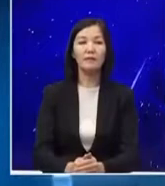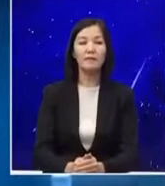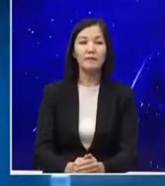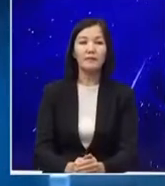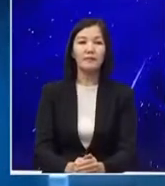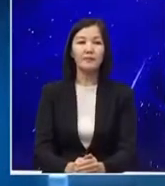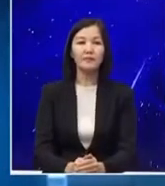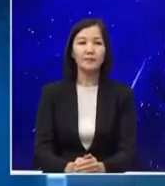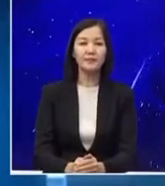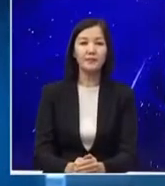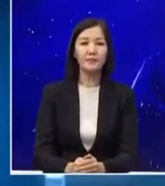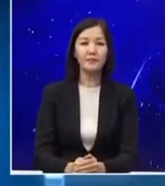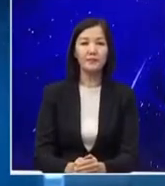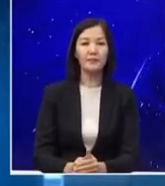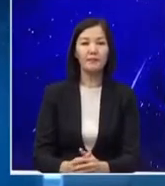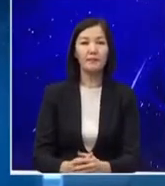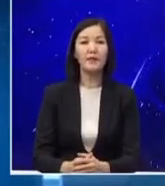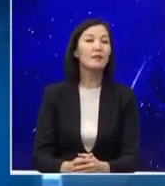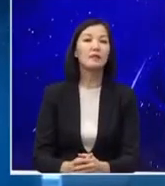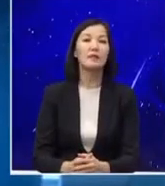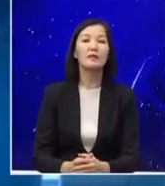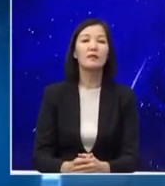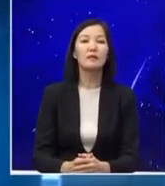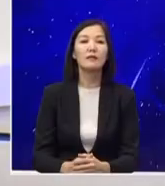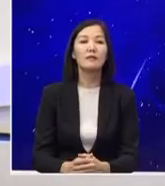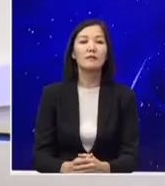Мадина Берқызы, Нұржан Мұқанов, Жетісу телеарнасы.